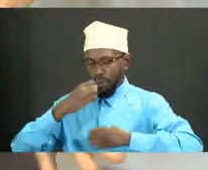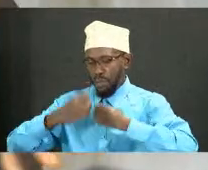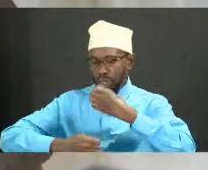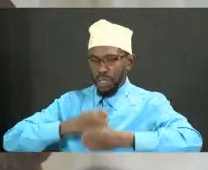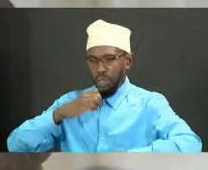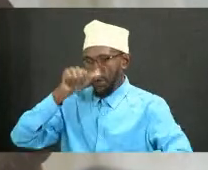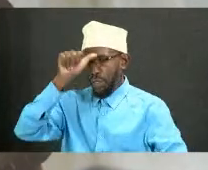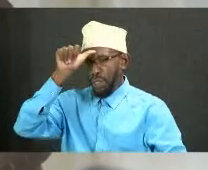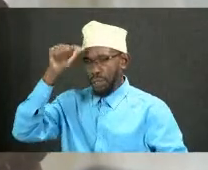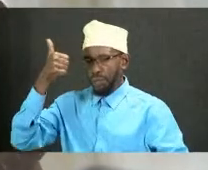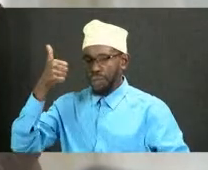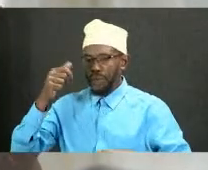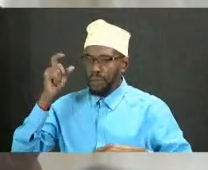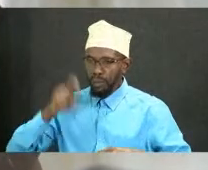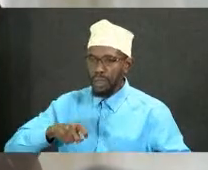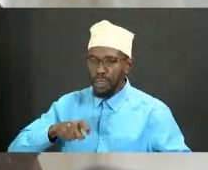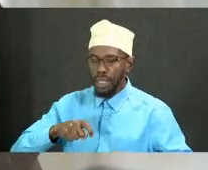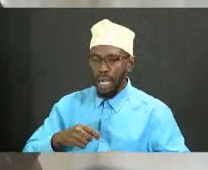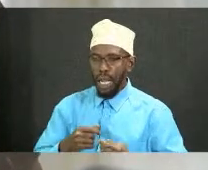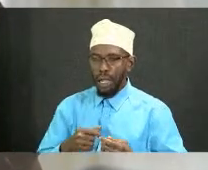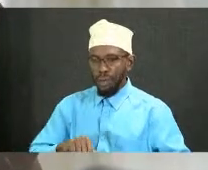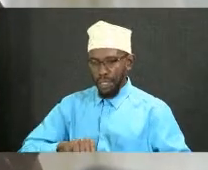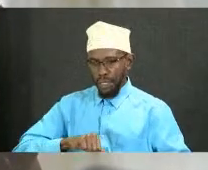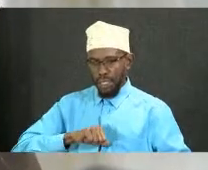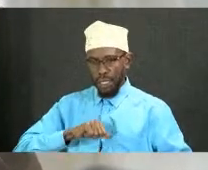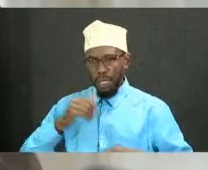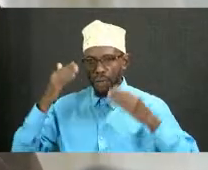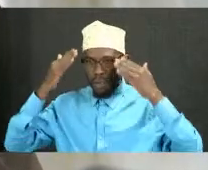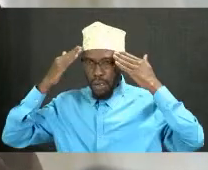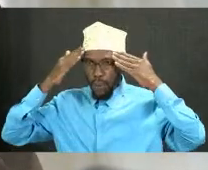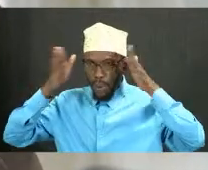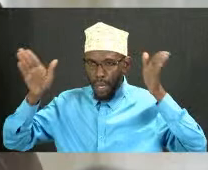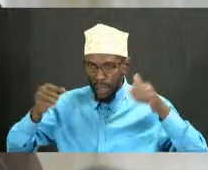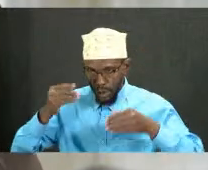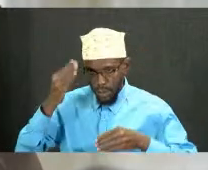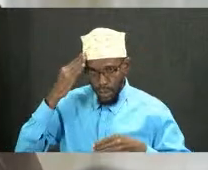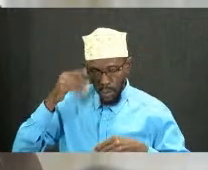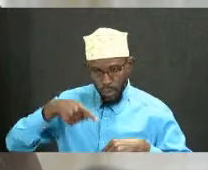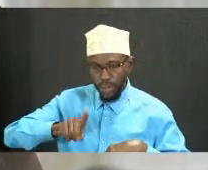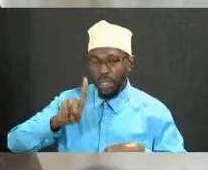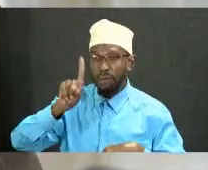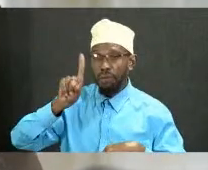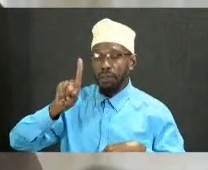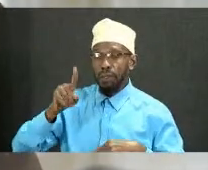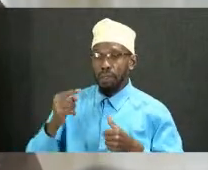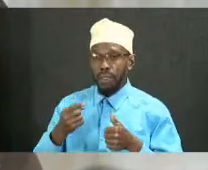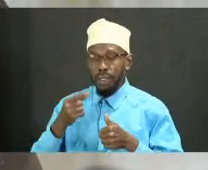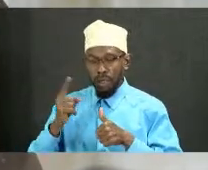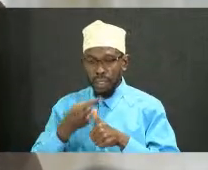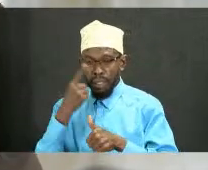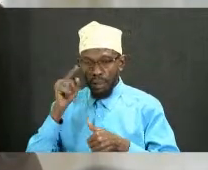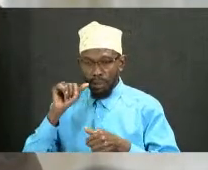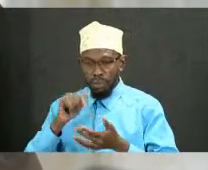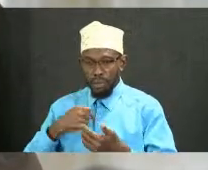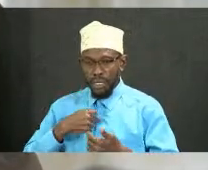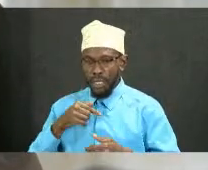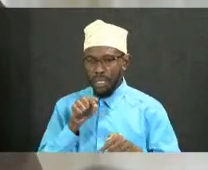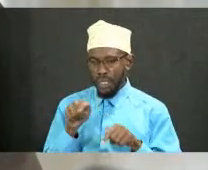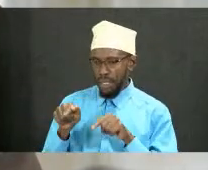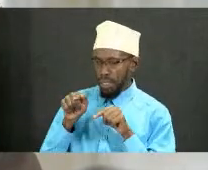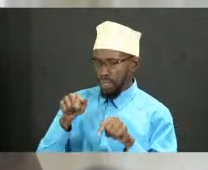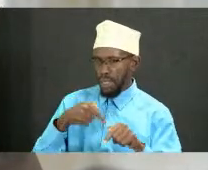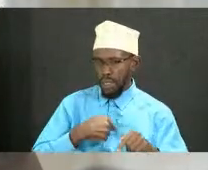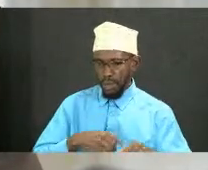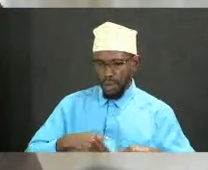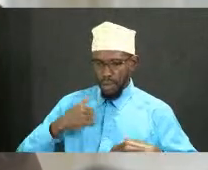emotional intelligence, lazima awe na self-awareness, ile kujua nafsi yako mwenyewe. Unajua ya kwamba mimi niko hivi, hivi